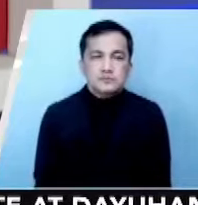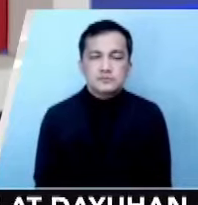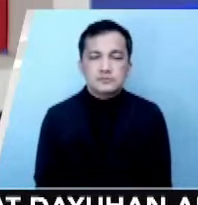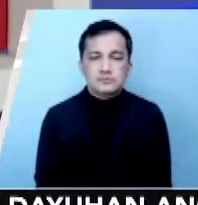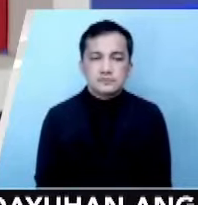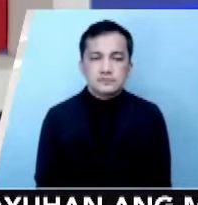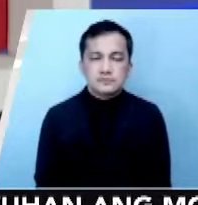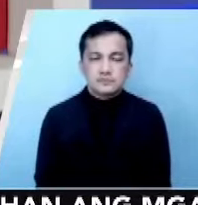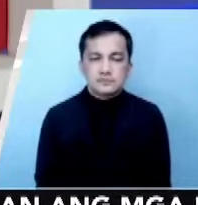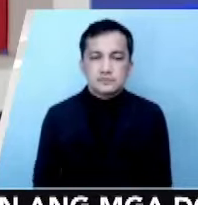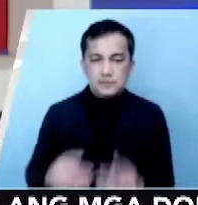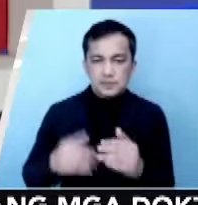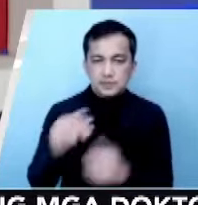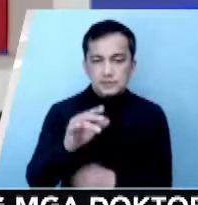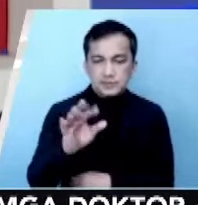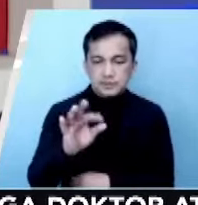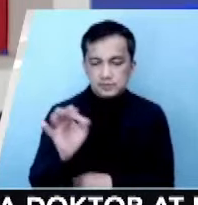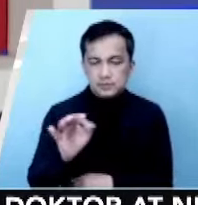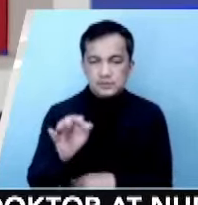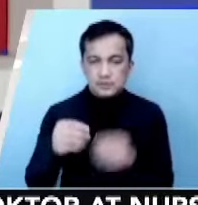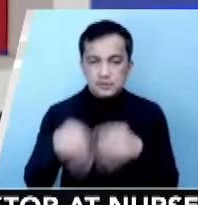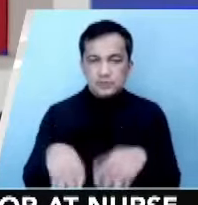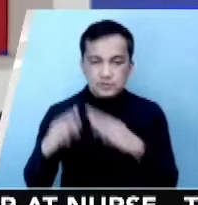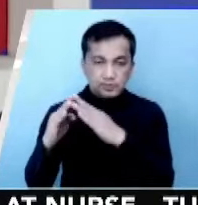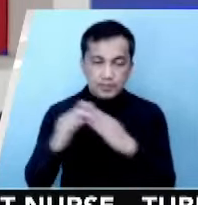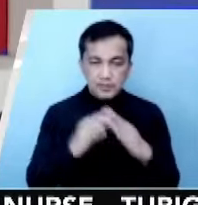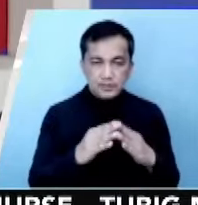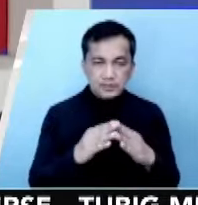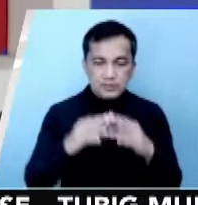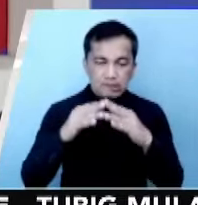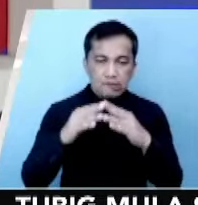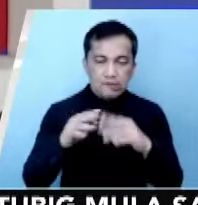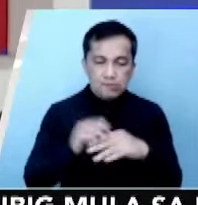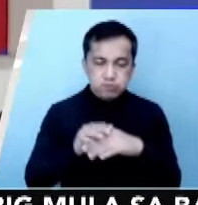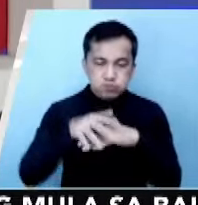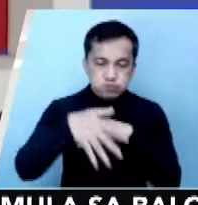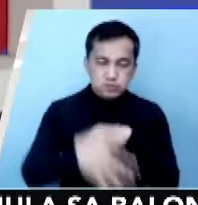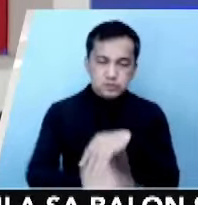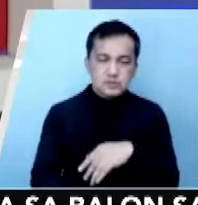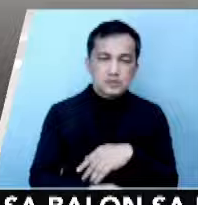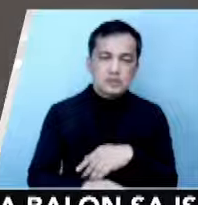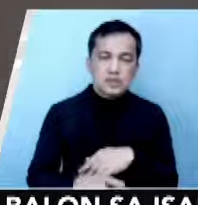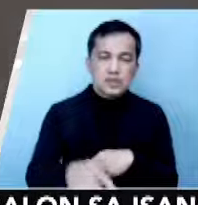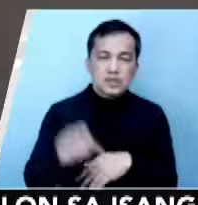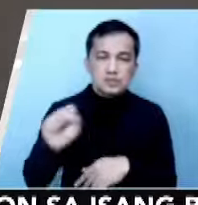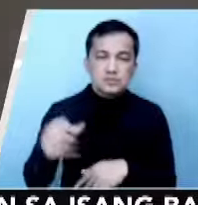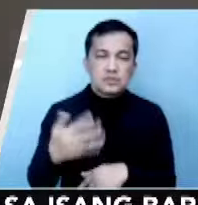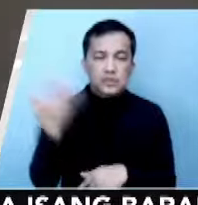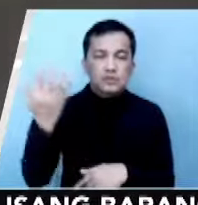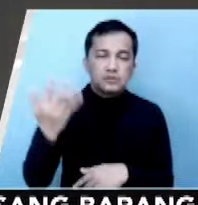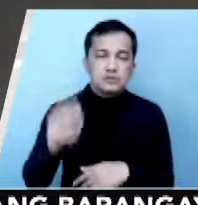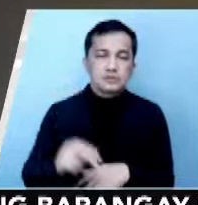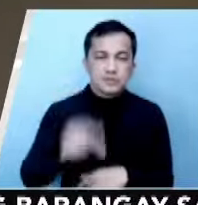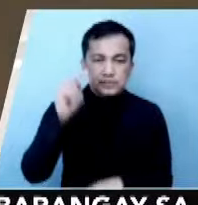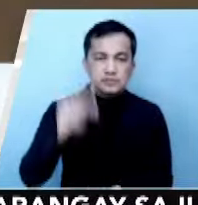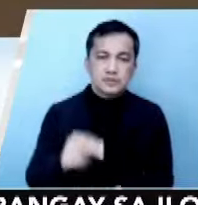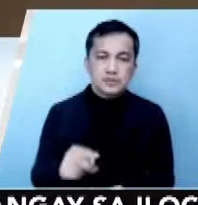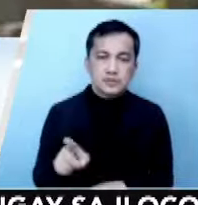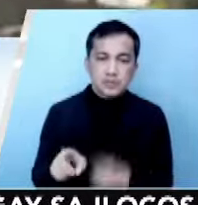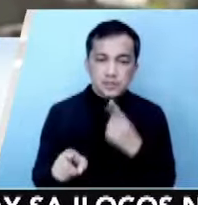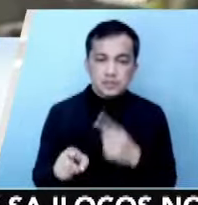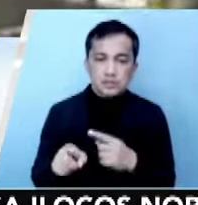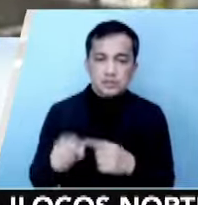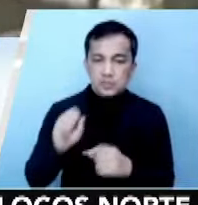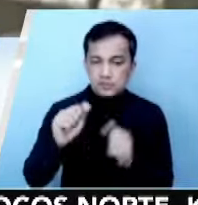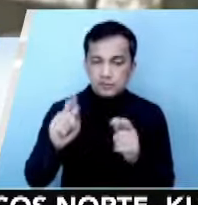Mahigit 100 ang nawala ng tirahan kasunod ng landslide sa mainit Surigao del Norte. Sabado nang gumuho ang malaking bahagi